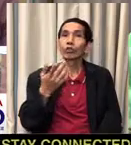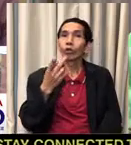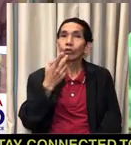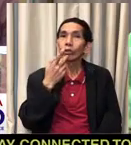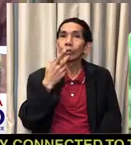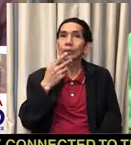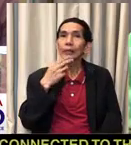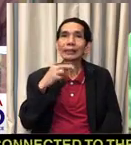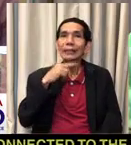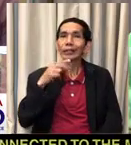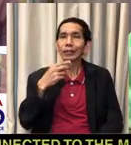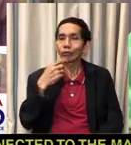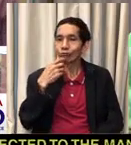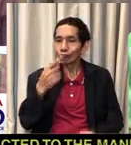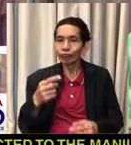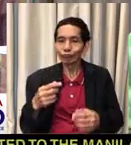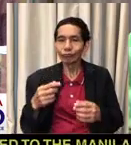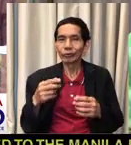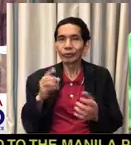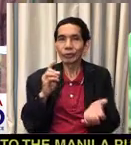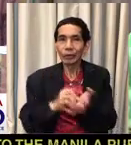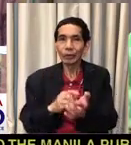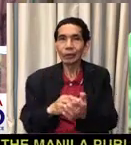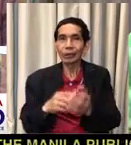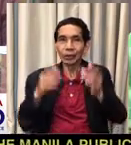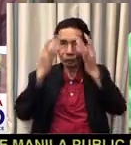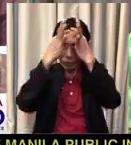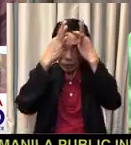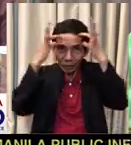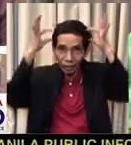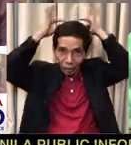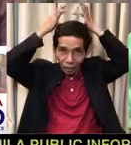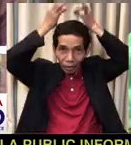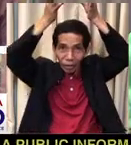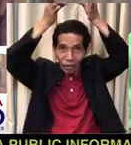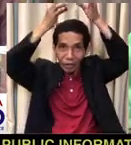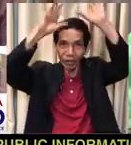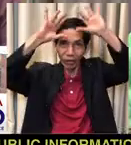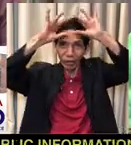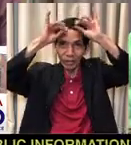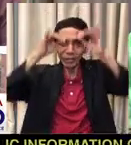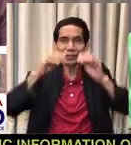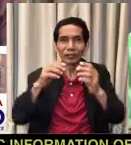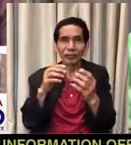hindi nakagagaling yun. Oh, sa Alboraglio lang yun, yung usog.